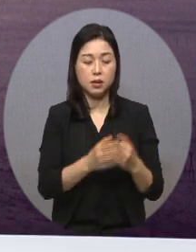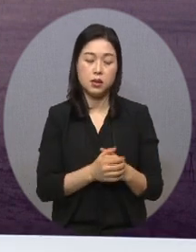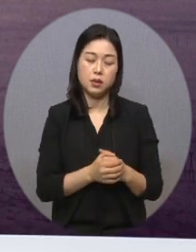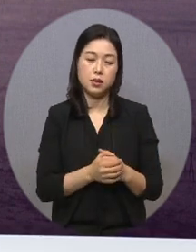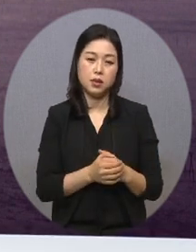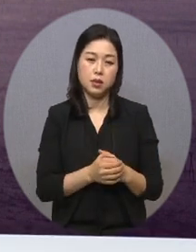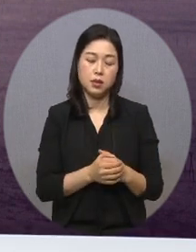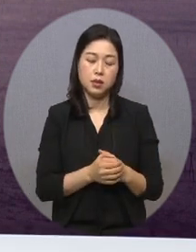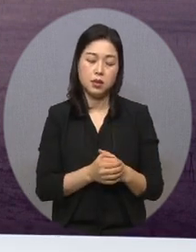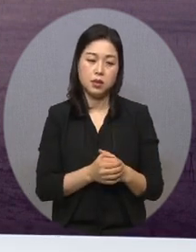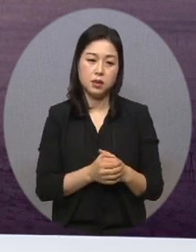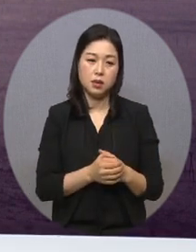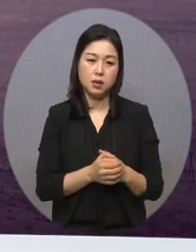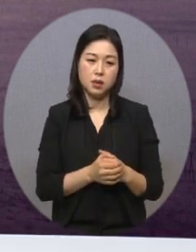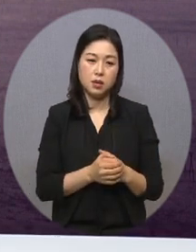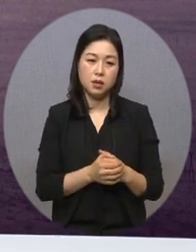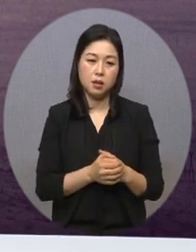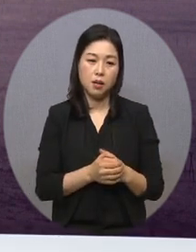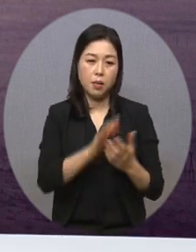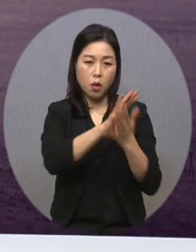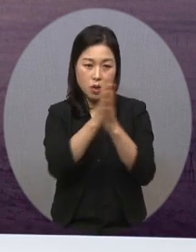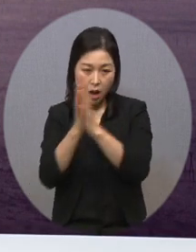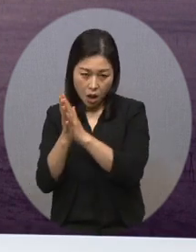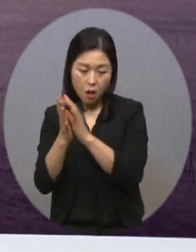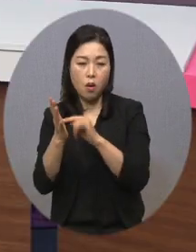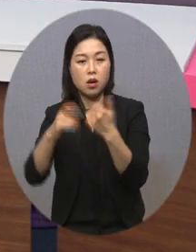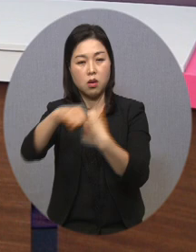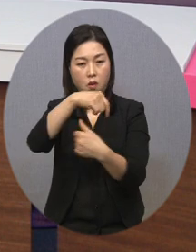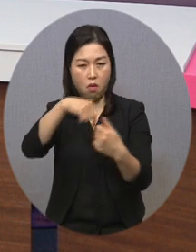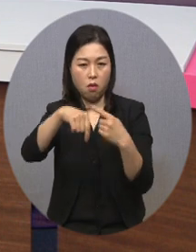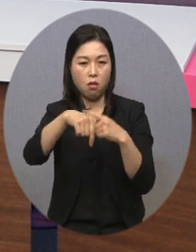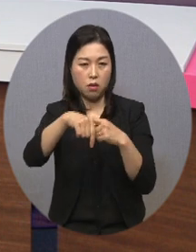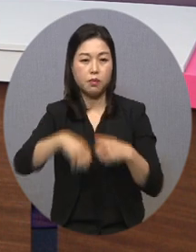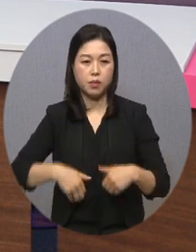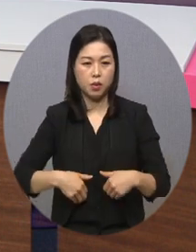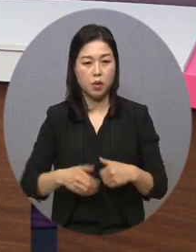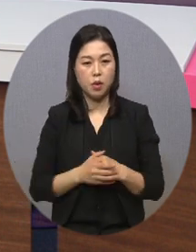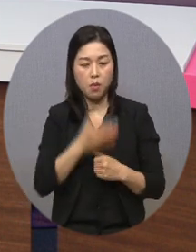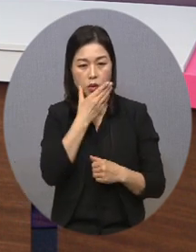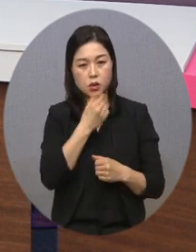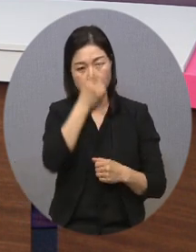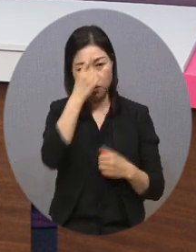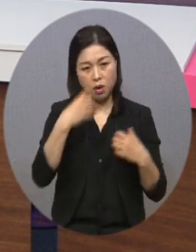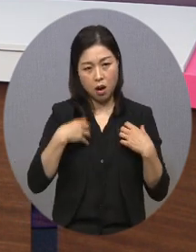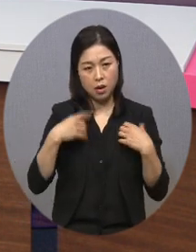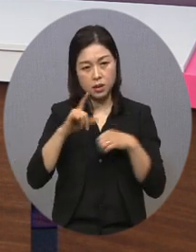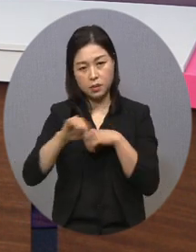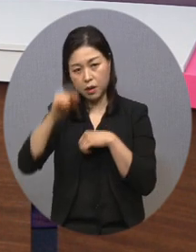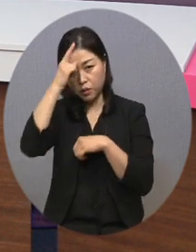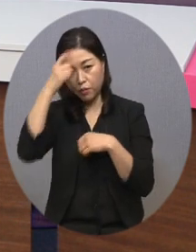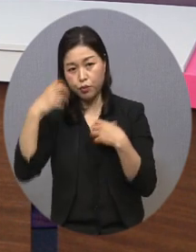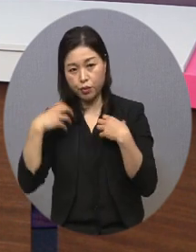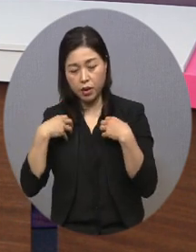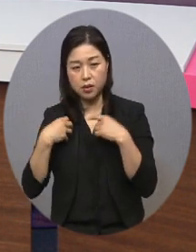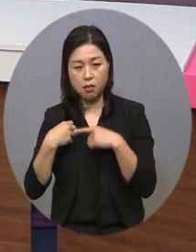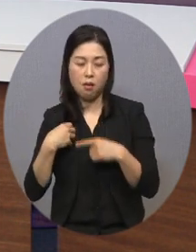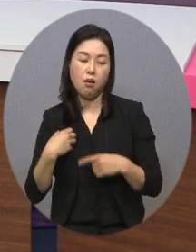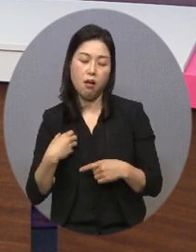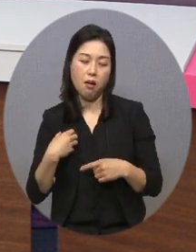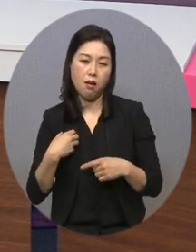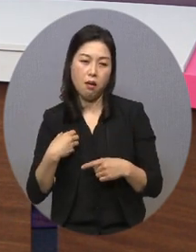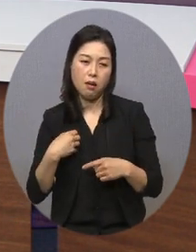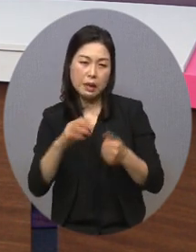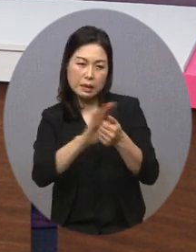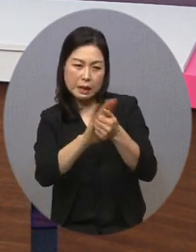패러다임의 시프트가 필요한데요. 지금까지 복지는 중앙정부에서 혹은 지방정부에서 시혜적 측면에서